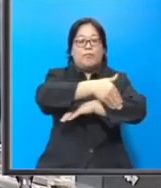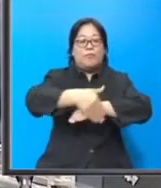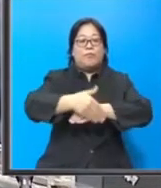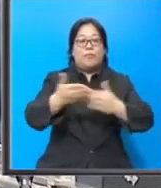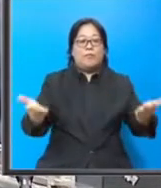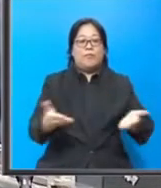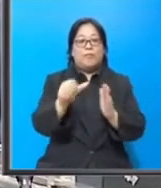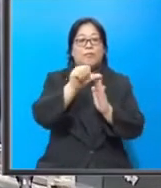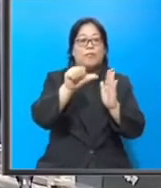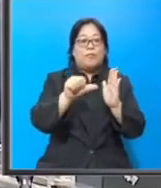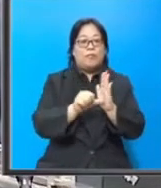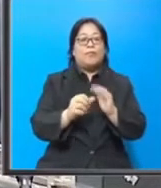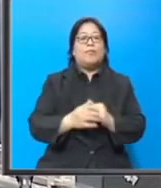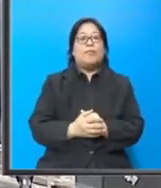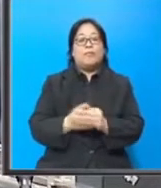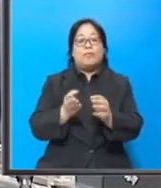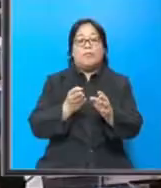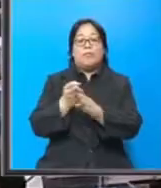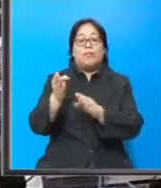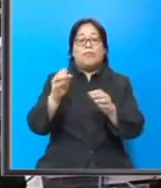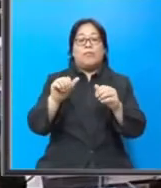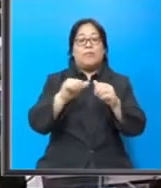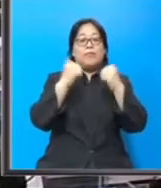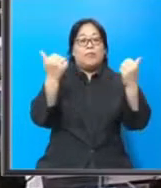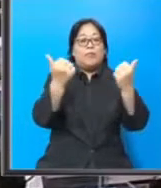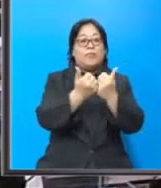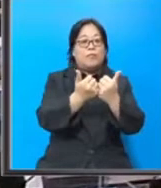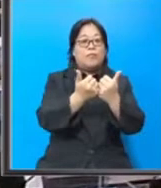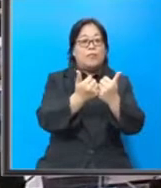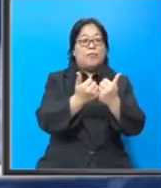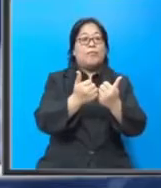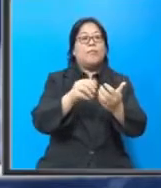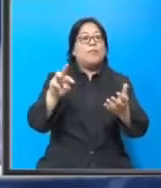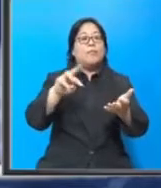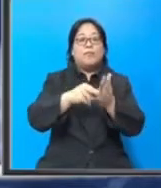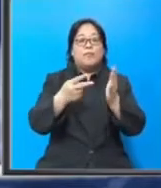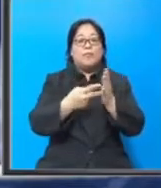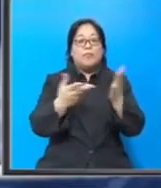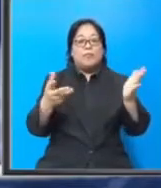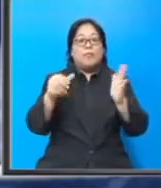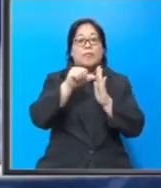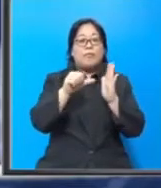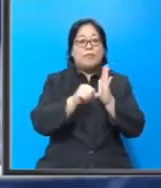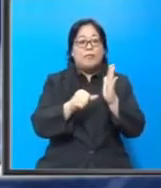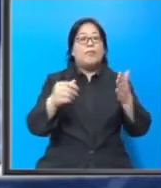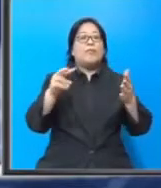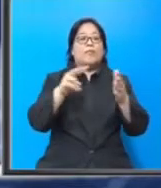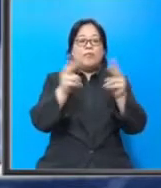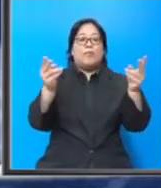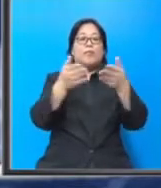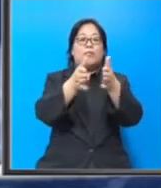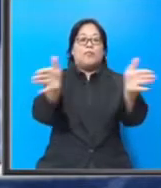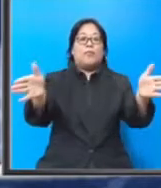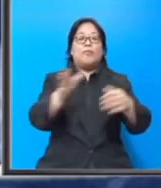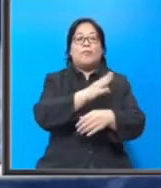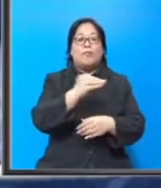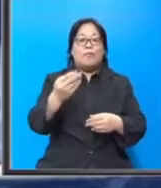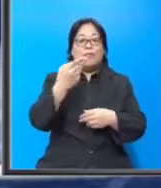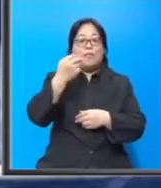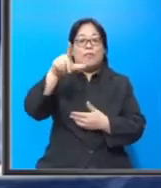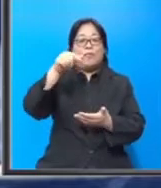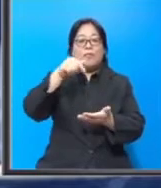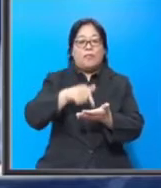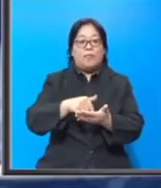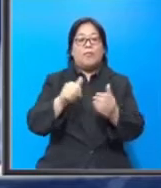ini, di mana skop agensi penguatkuasa ditakrifkan dalam akta ini adalah luas, dan dalam hal